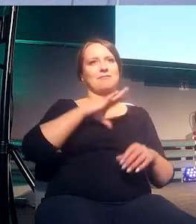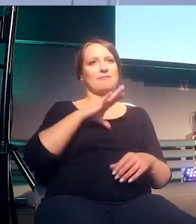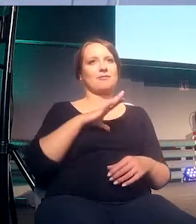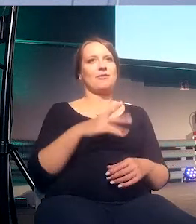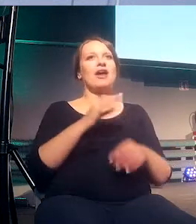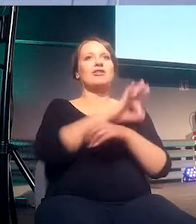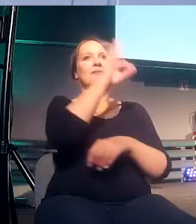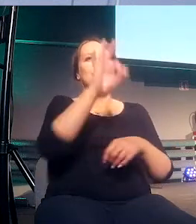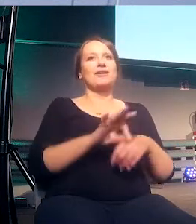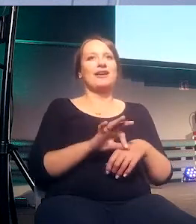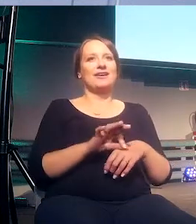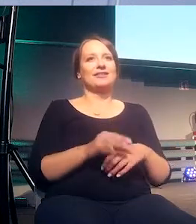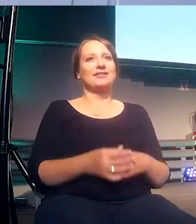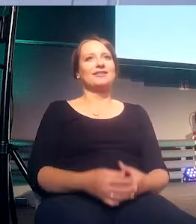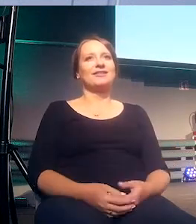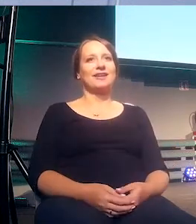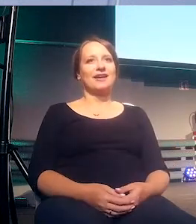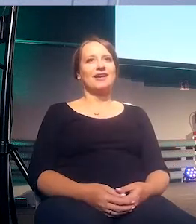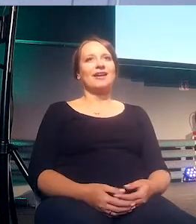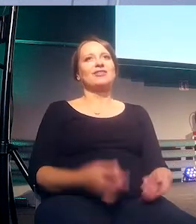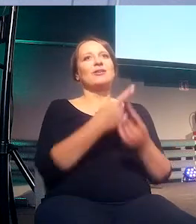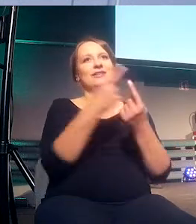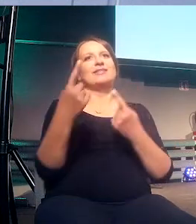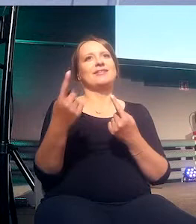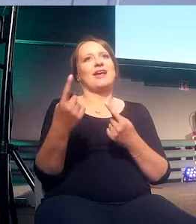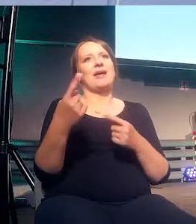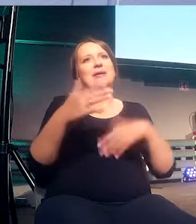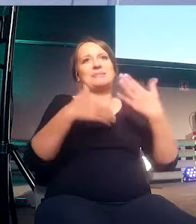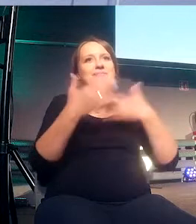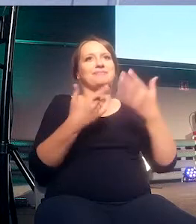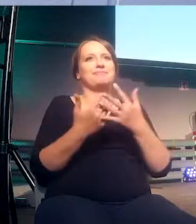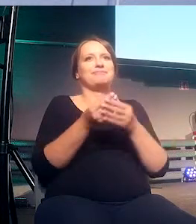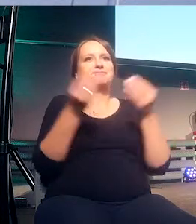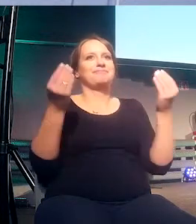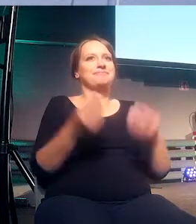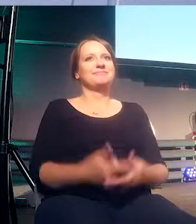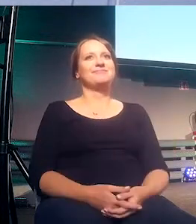Te projekty nie należą do rzeczy w najmniejszej skali. Tak samo